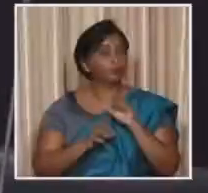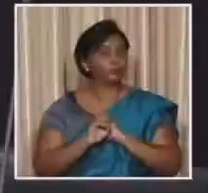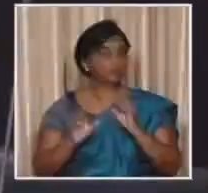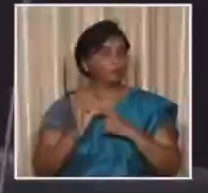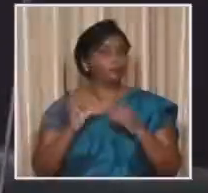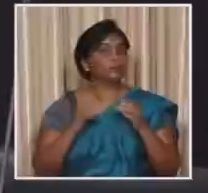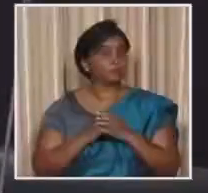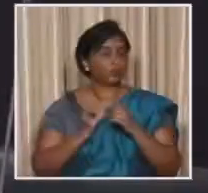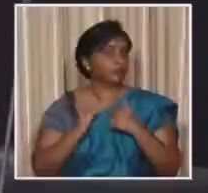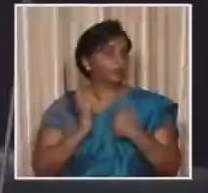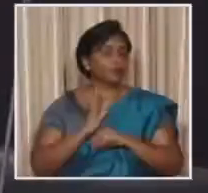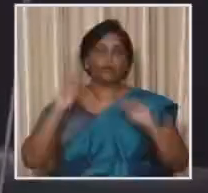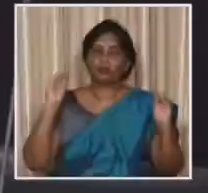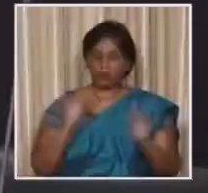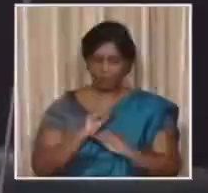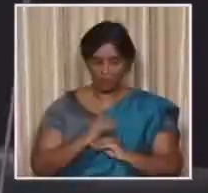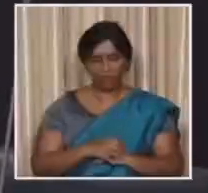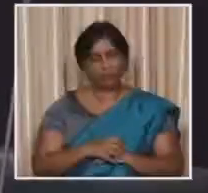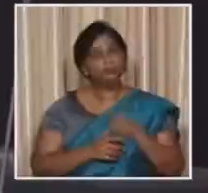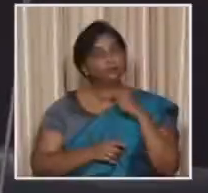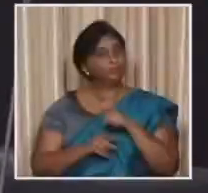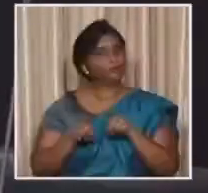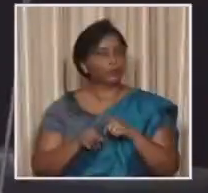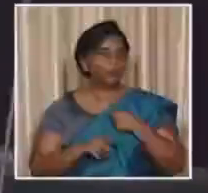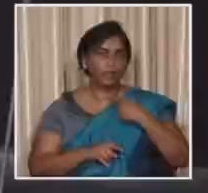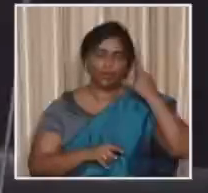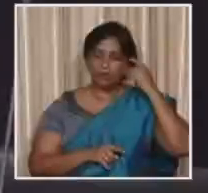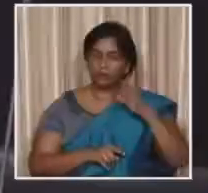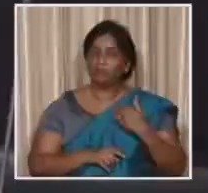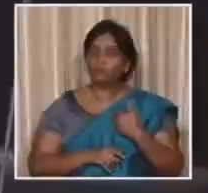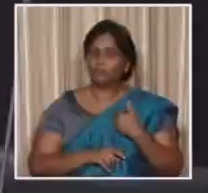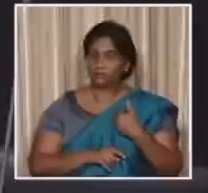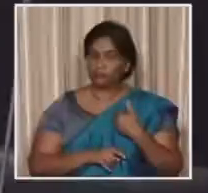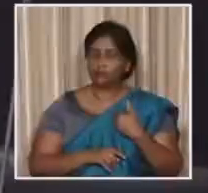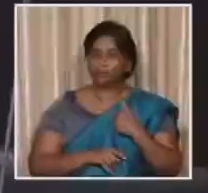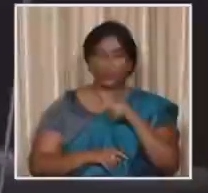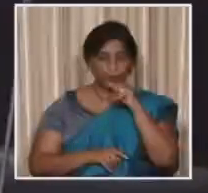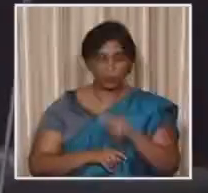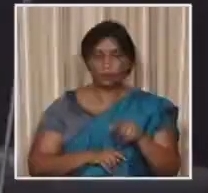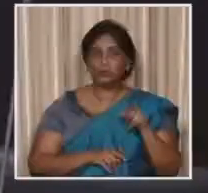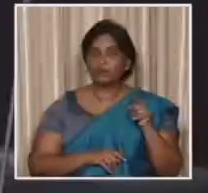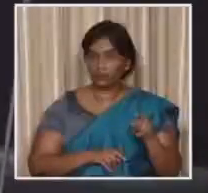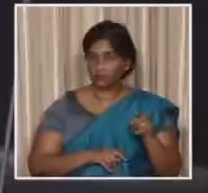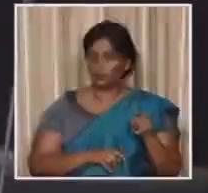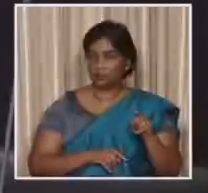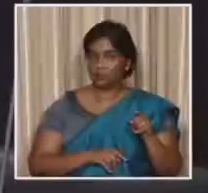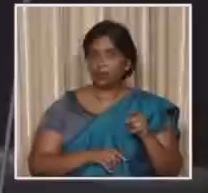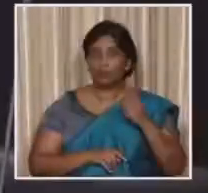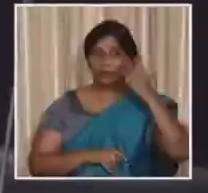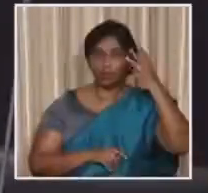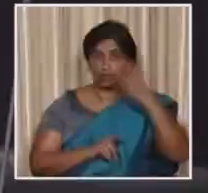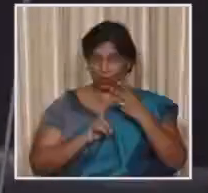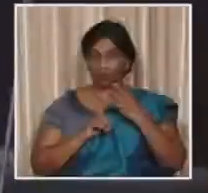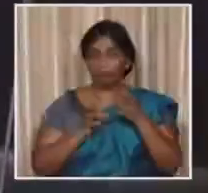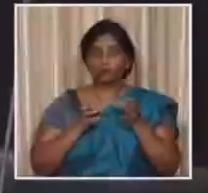niyamana adhikariya palatata athulath karana e thulin api balaporottu wenne kisise thungeni